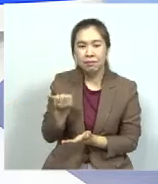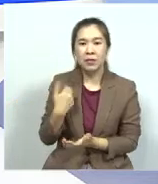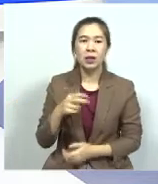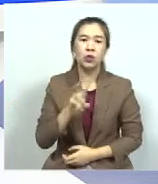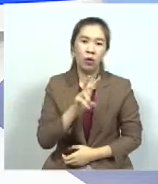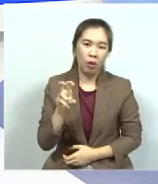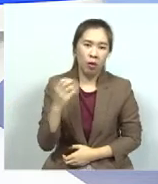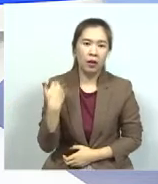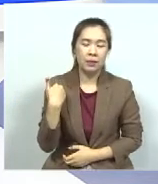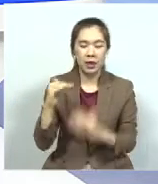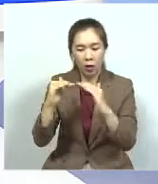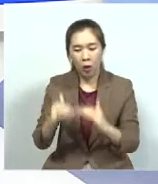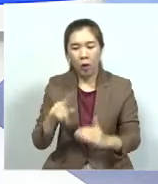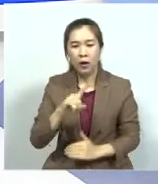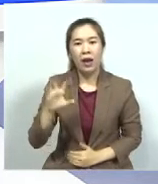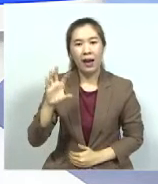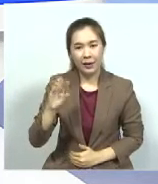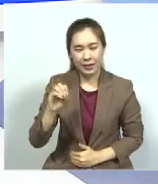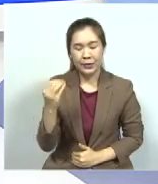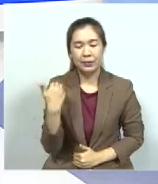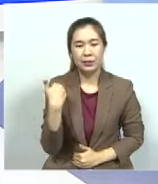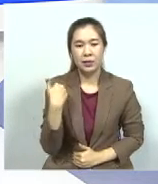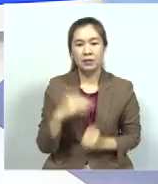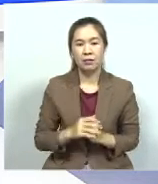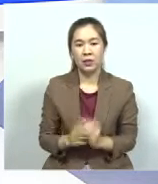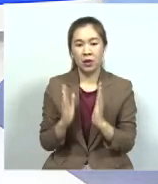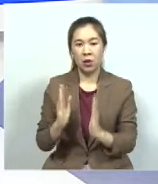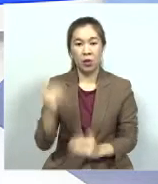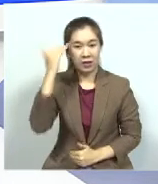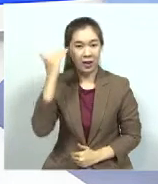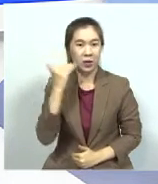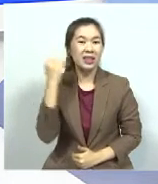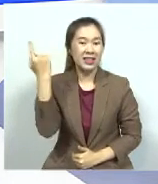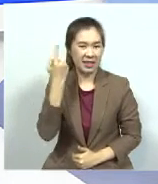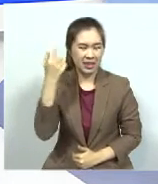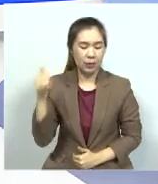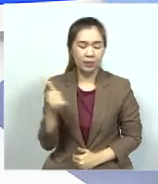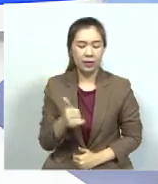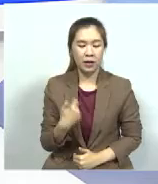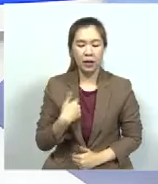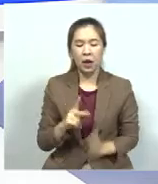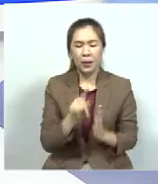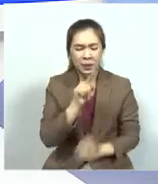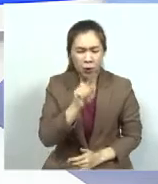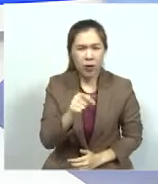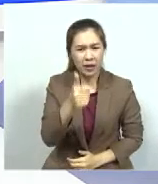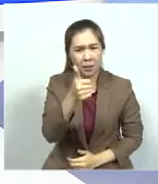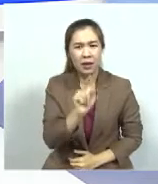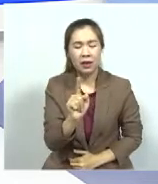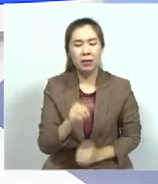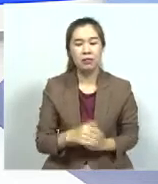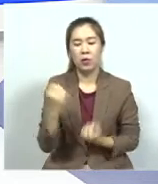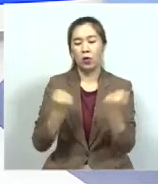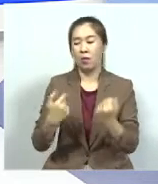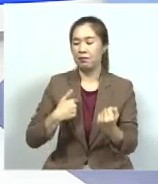าย200อ่ะต่อรองเหลือ150จนกระทั่งนักท่องเที่ยวซึ่งเป็นชาวเกาหลีเนี่ยเขาก็บอกว่าอ่ะให้เป็นกดมิเตอร์ได้ไหม